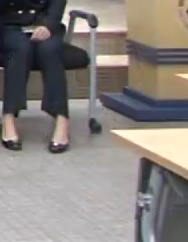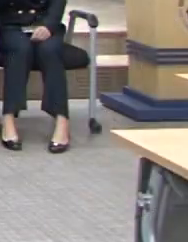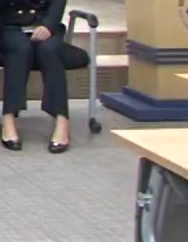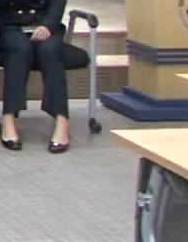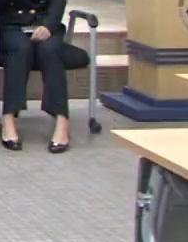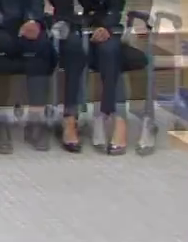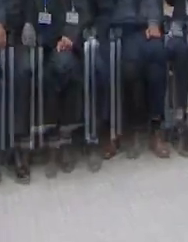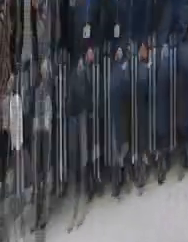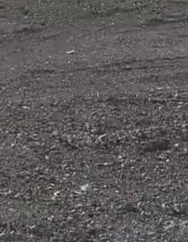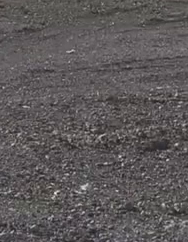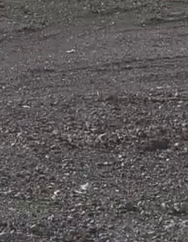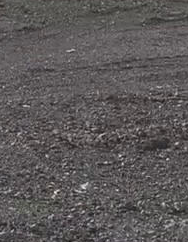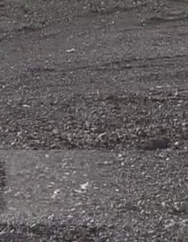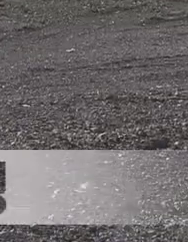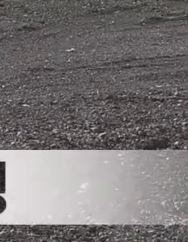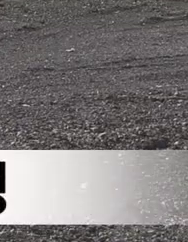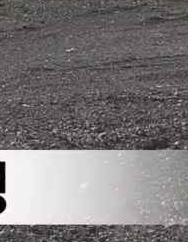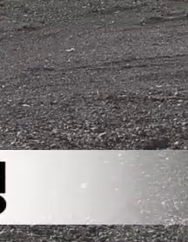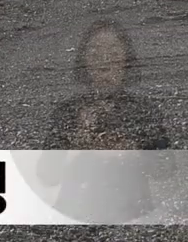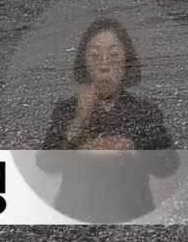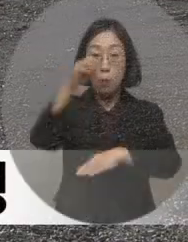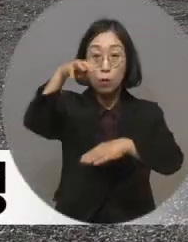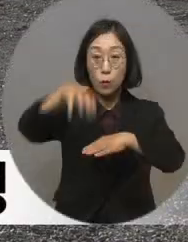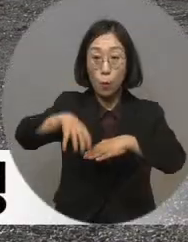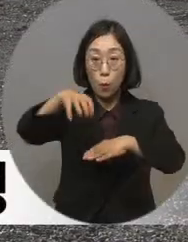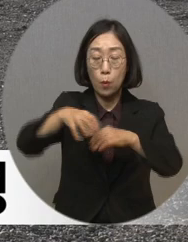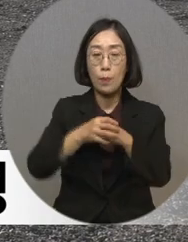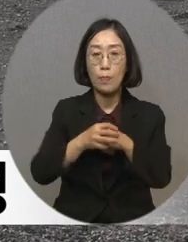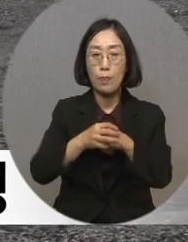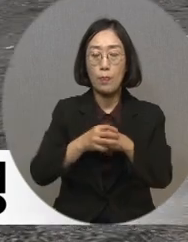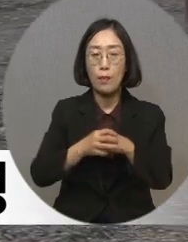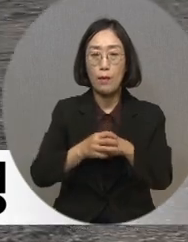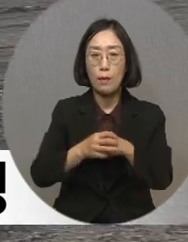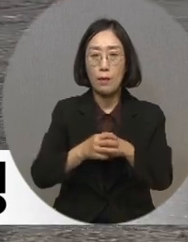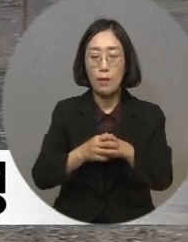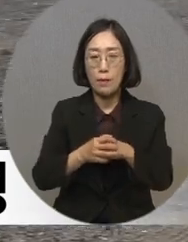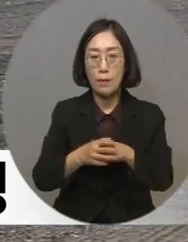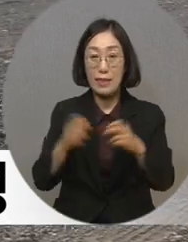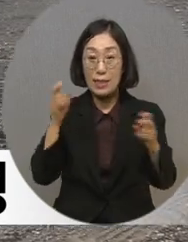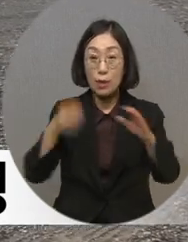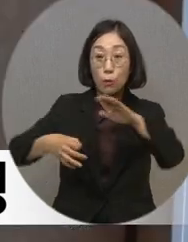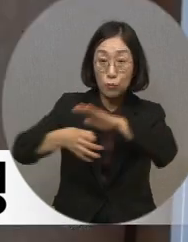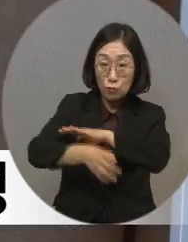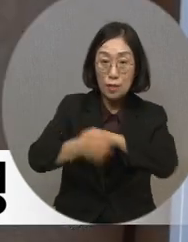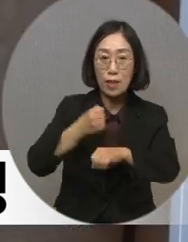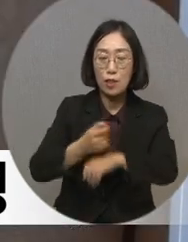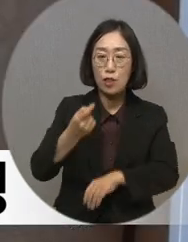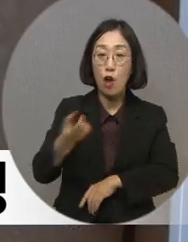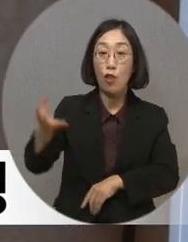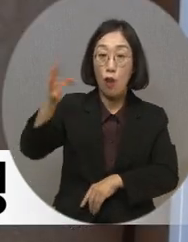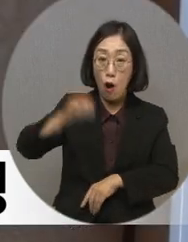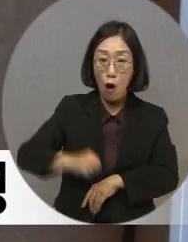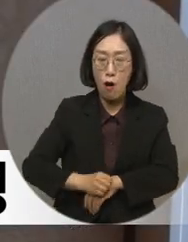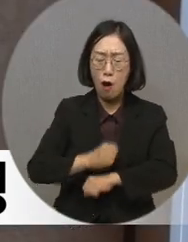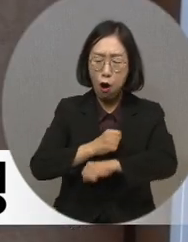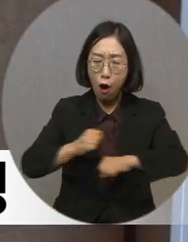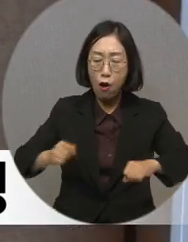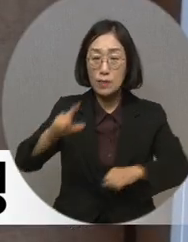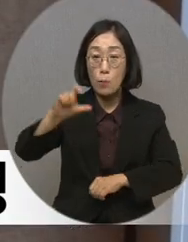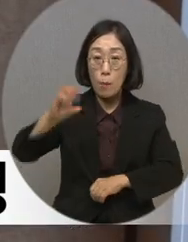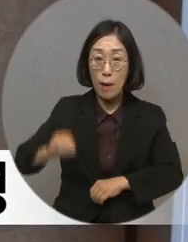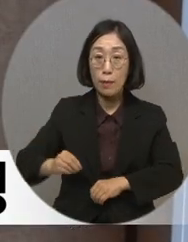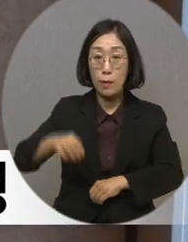홍병영입니다. 고흥군 저만면 강산지구에 민간 투자금 1,000억 원으로 15만 평 규모의